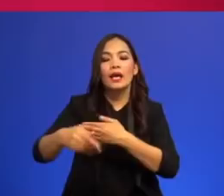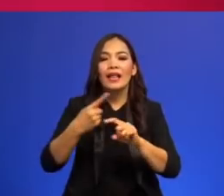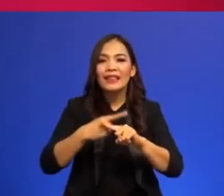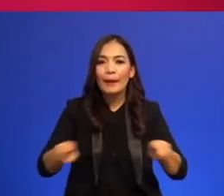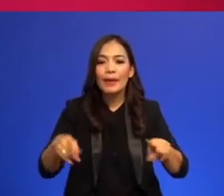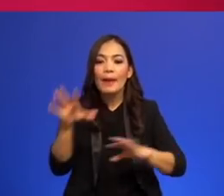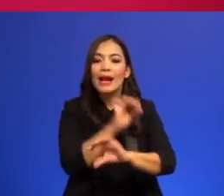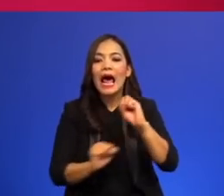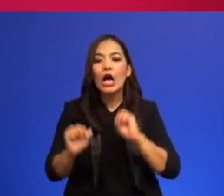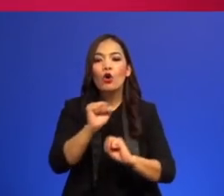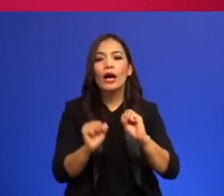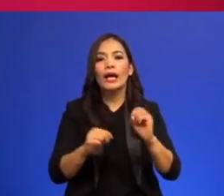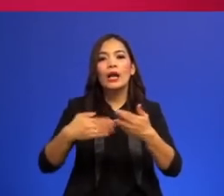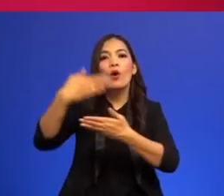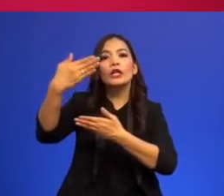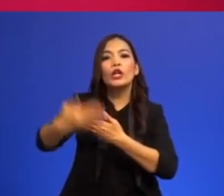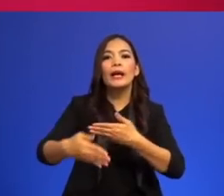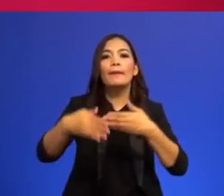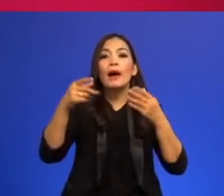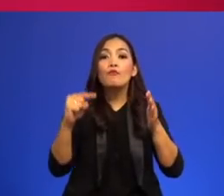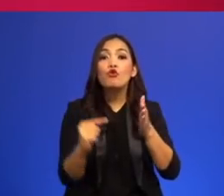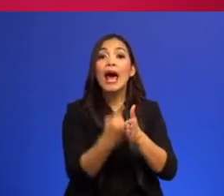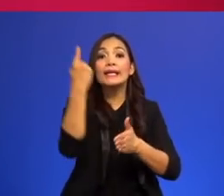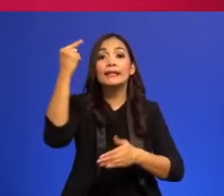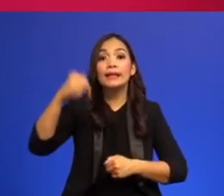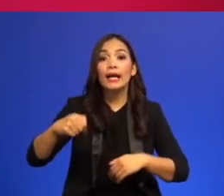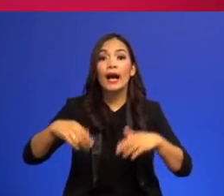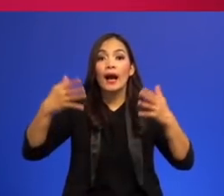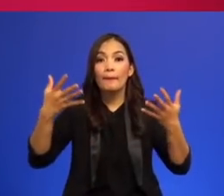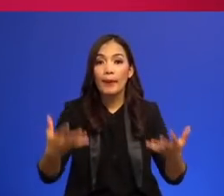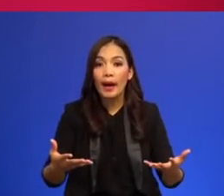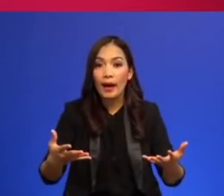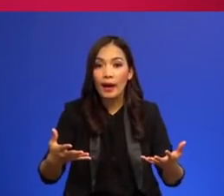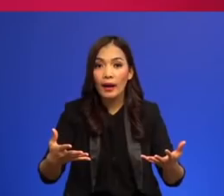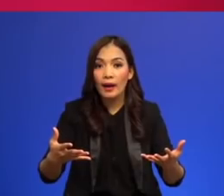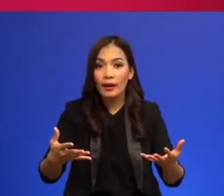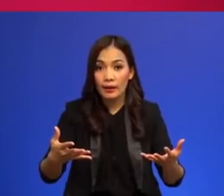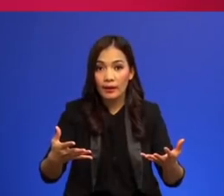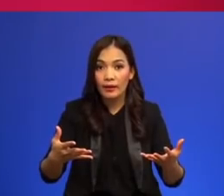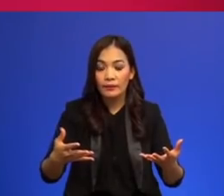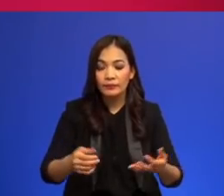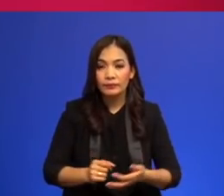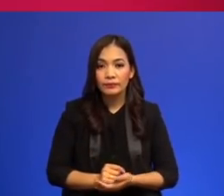kamu mau lakukan apa nanti yang kamu mulai sekarang.